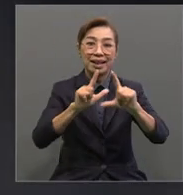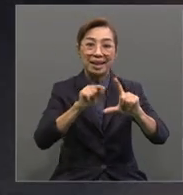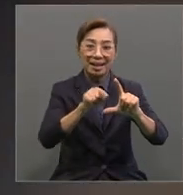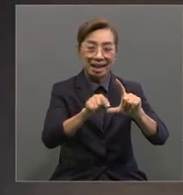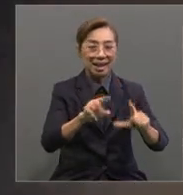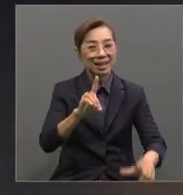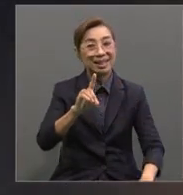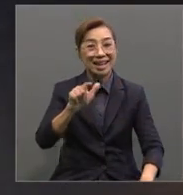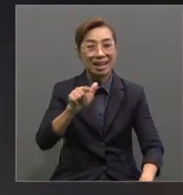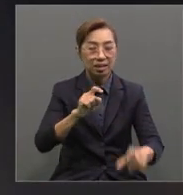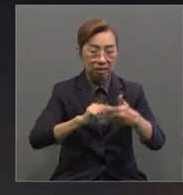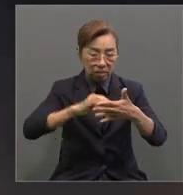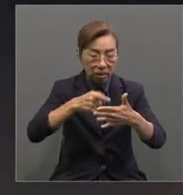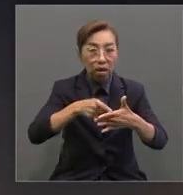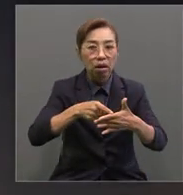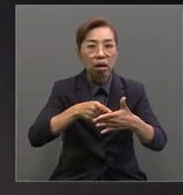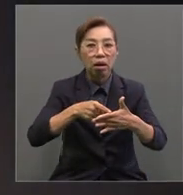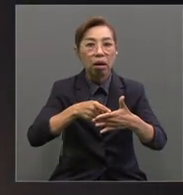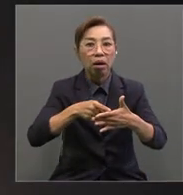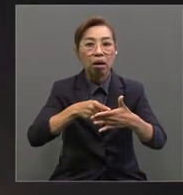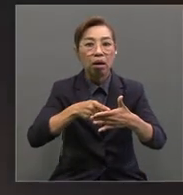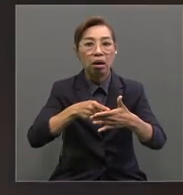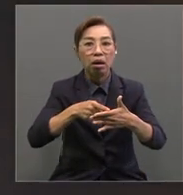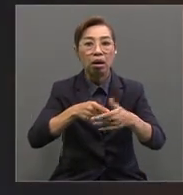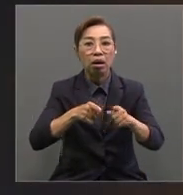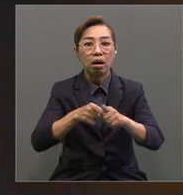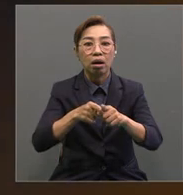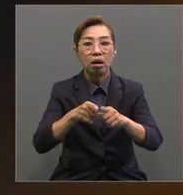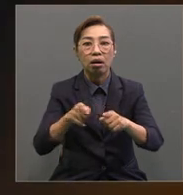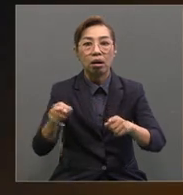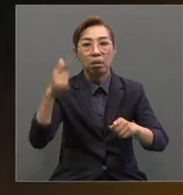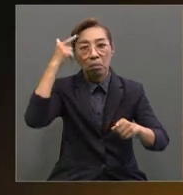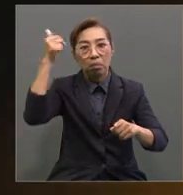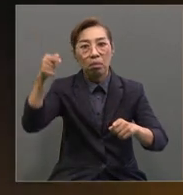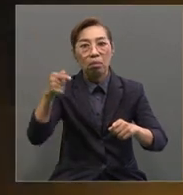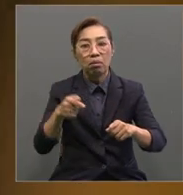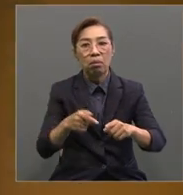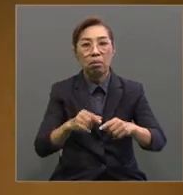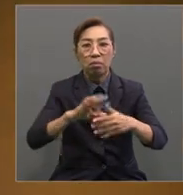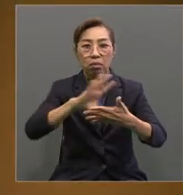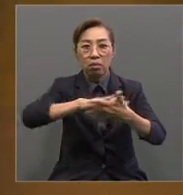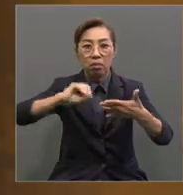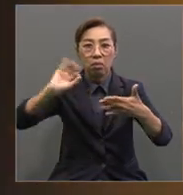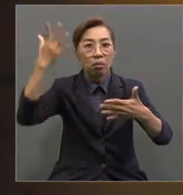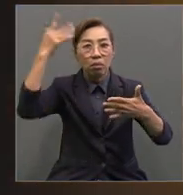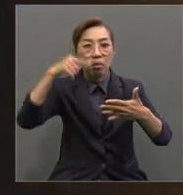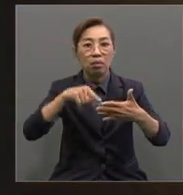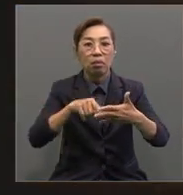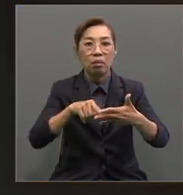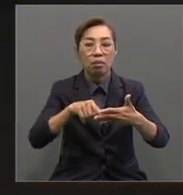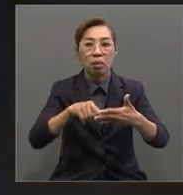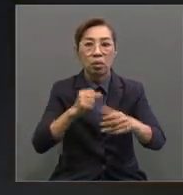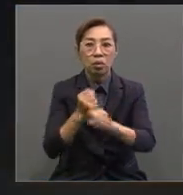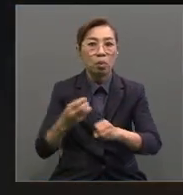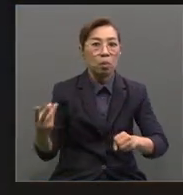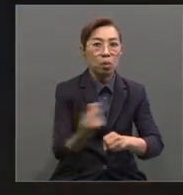เคยพูดคุยกับมิจฉาชีพก็ปรากฏว่าอุ้ยเก่งเก่งนะเกลี้ยงเลยนะค่ะมิจฉาชีพเนี่ยทำงาน